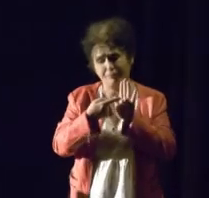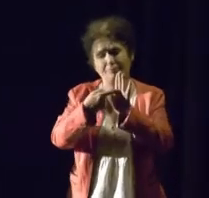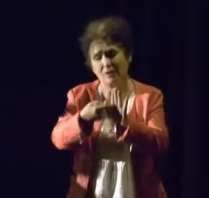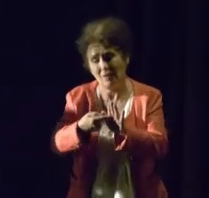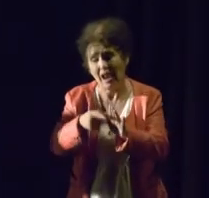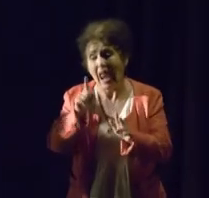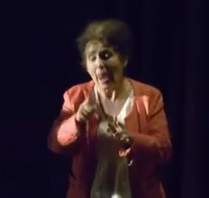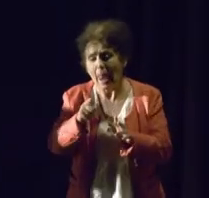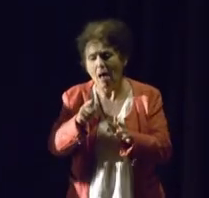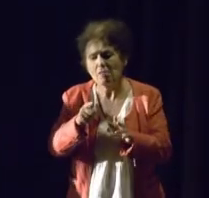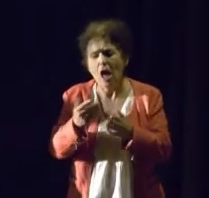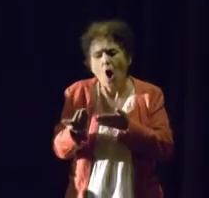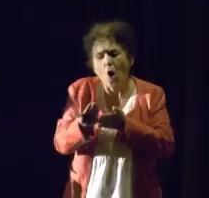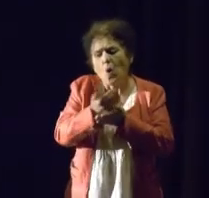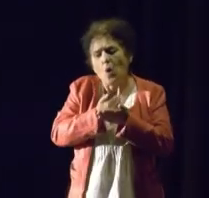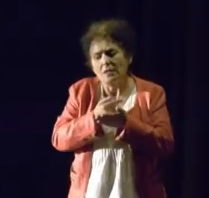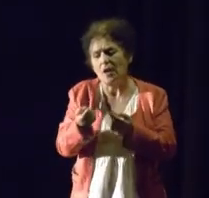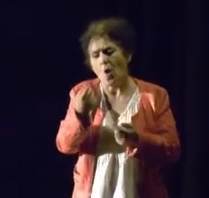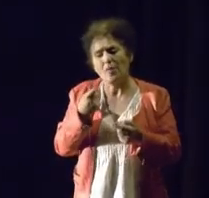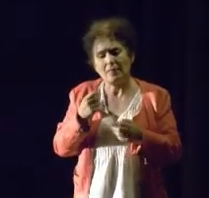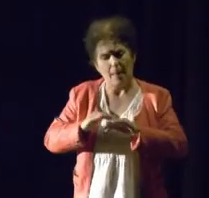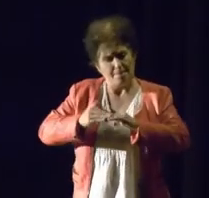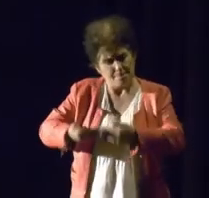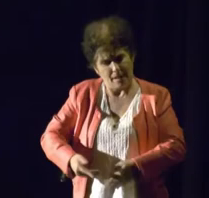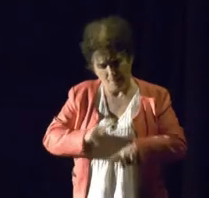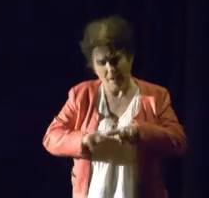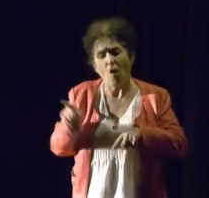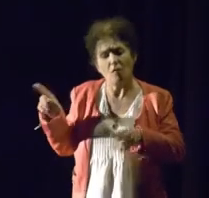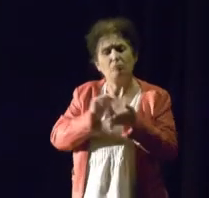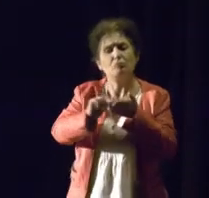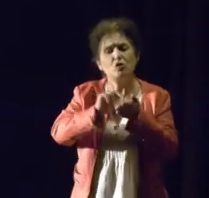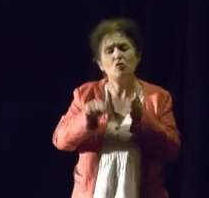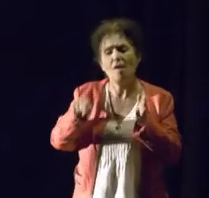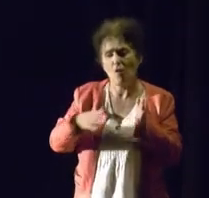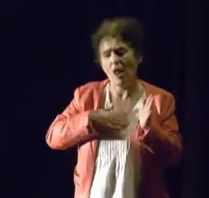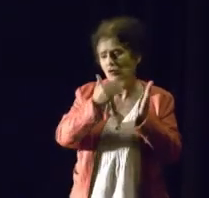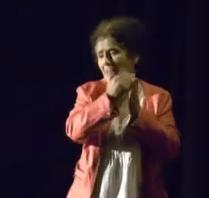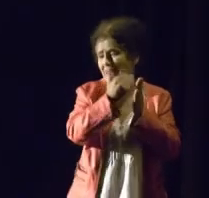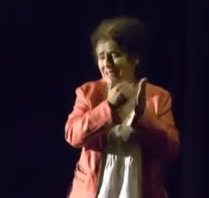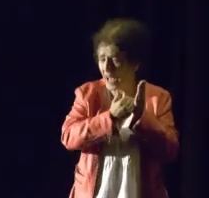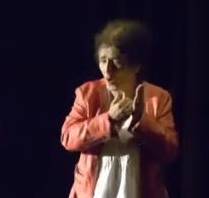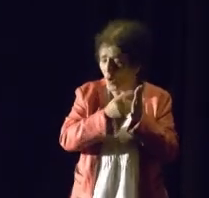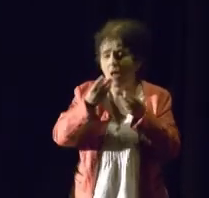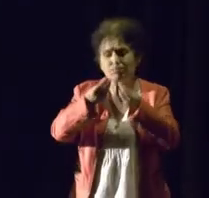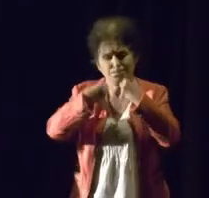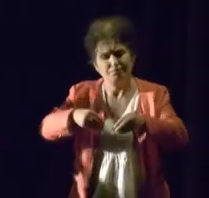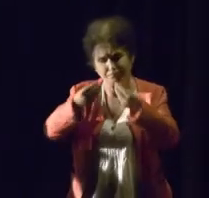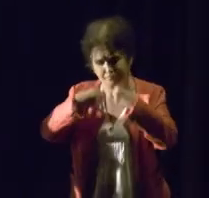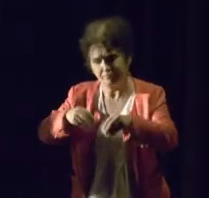на предностите на бременоста, ова го пишува во нашиот закон, и да ги